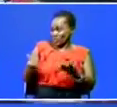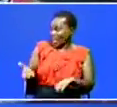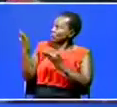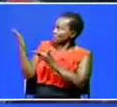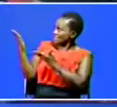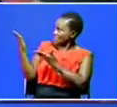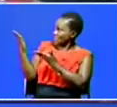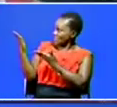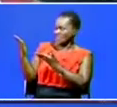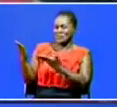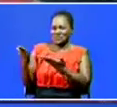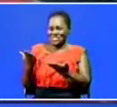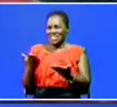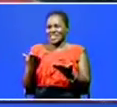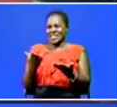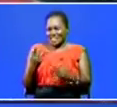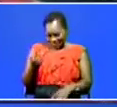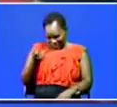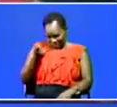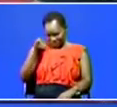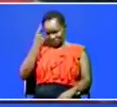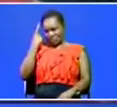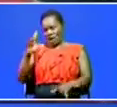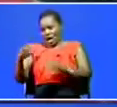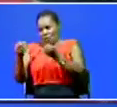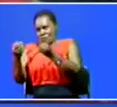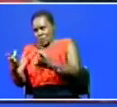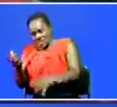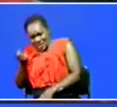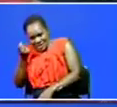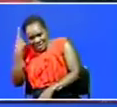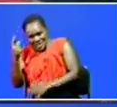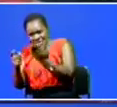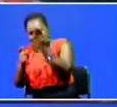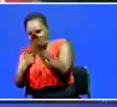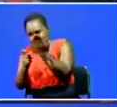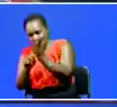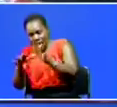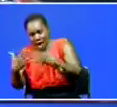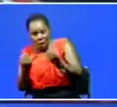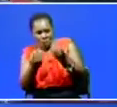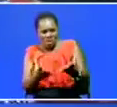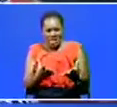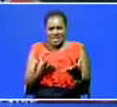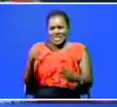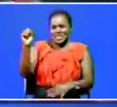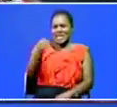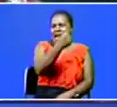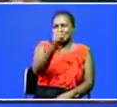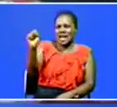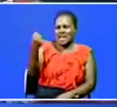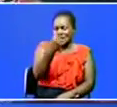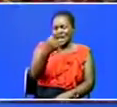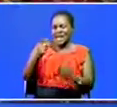wametoroka. Na ndio kitaeleweka wangapi wanaelewa Kiswahili na wangapi wanatangatanga kwa lugha